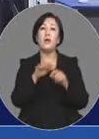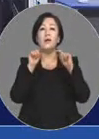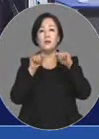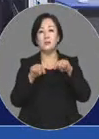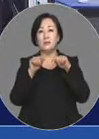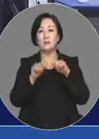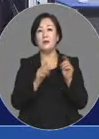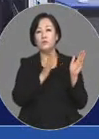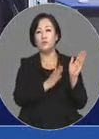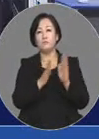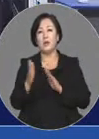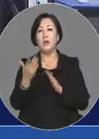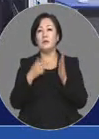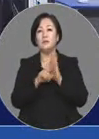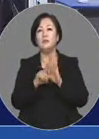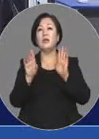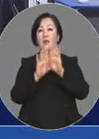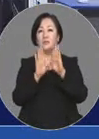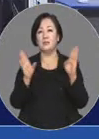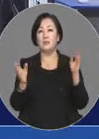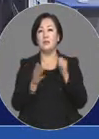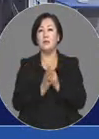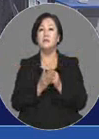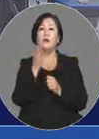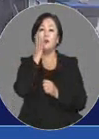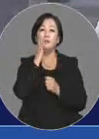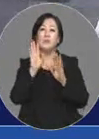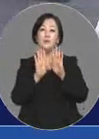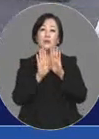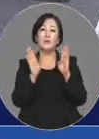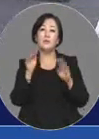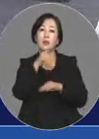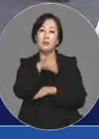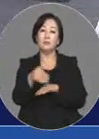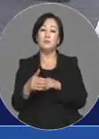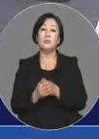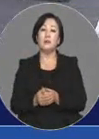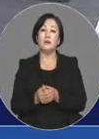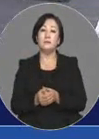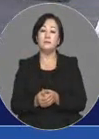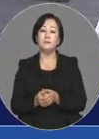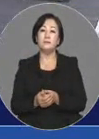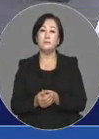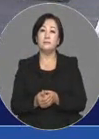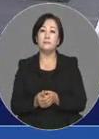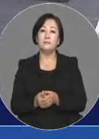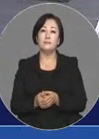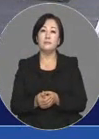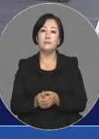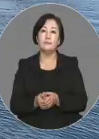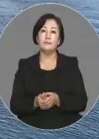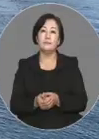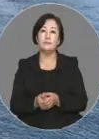벌이는 전시회가 수소도시 울산에서 개막했습니다. 김진구 기자의 보도입니다.